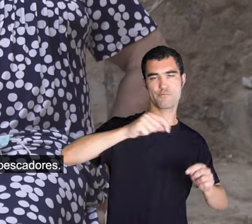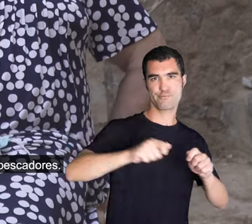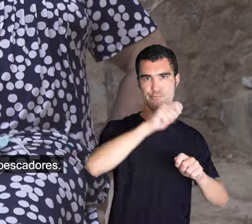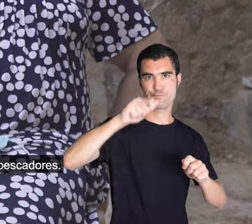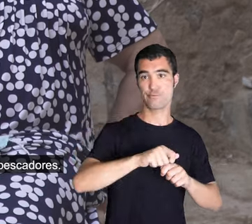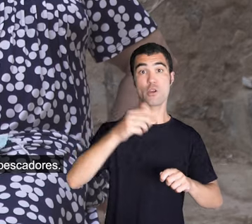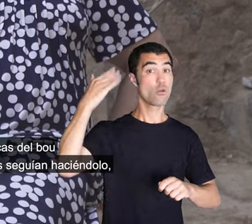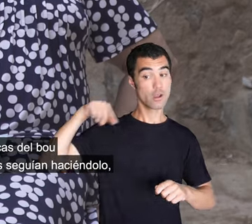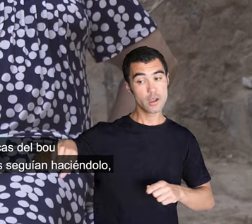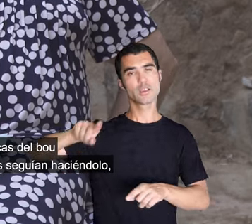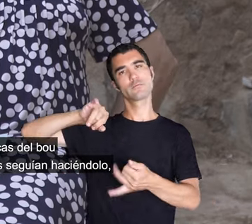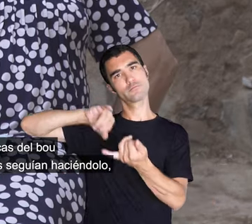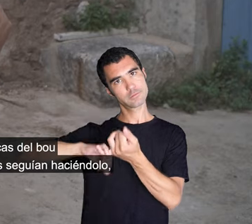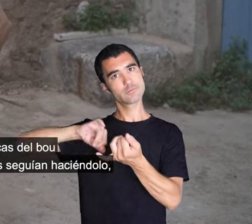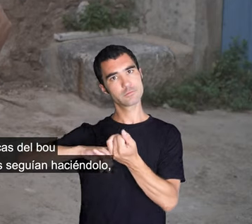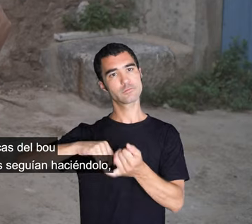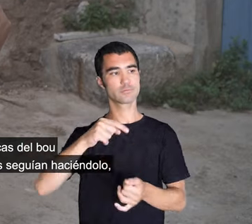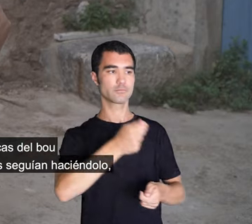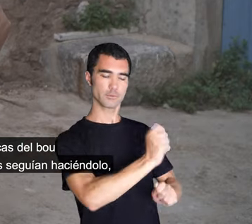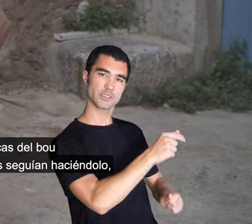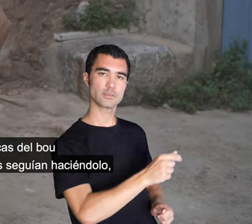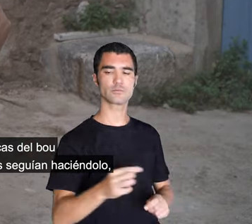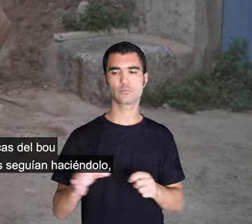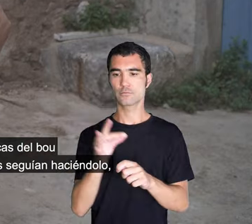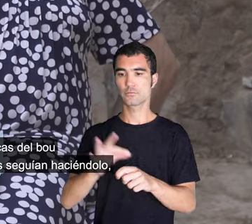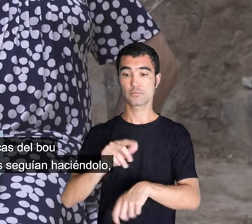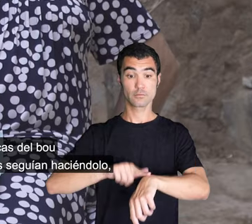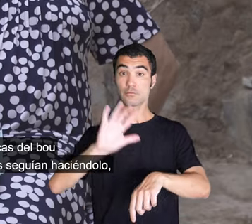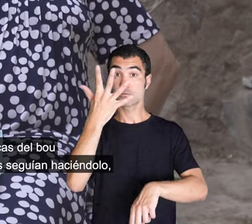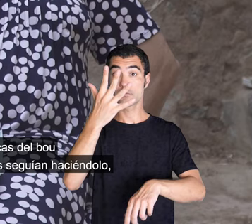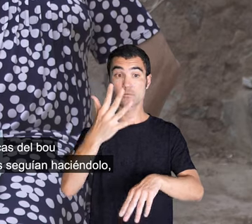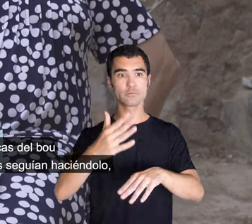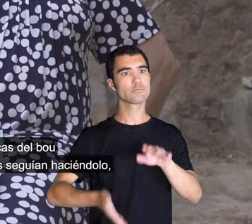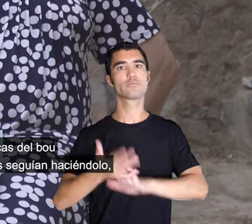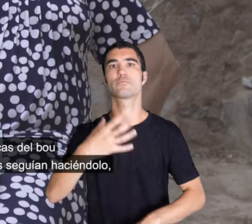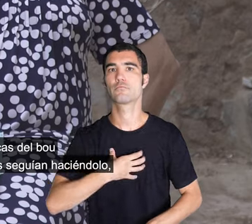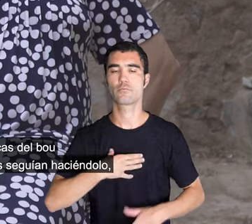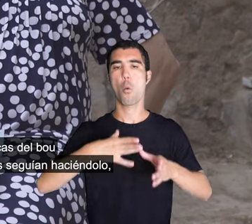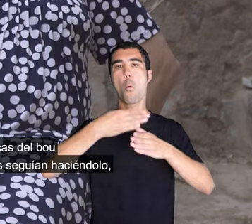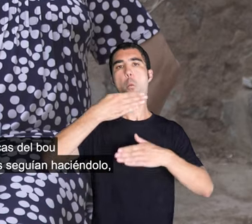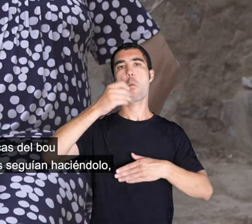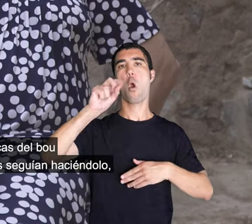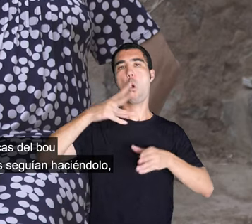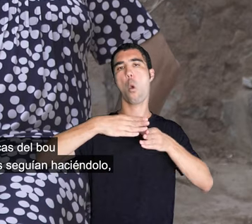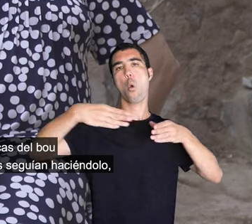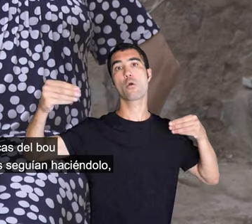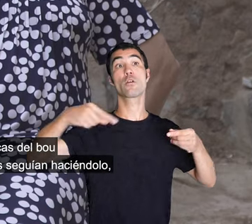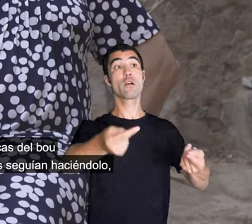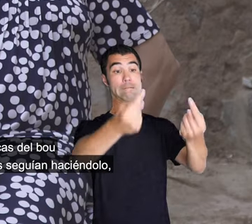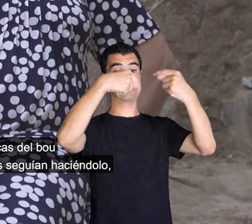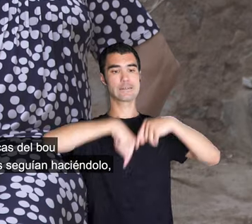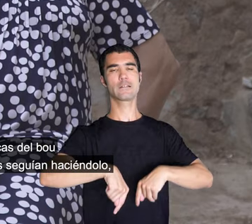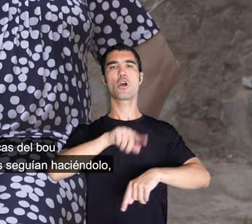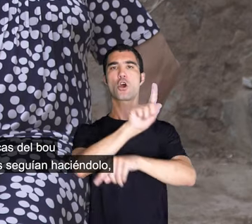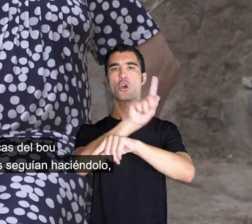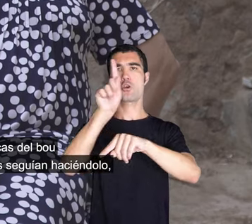dels pescadors. i no podien sortir fins a les cinc, perquè eren parques de bau. I quan tornaven, tornaven a les